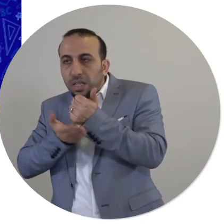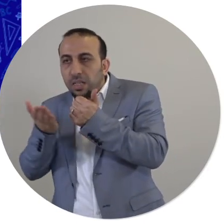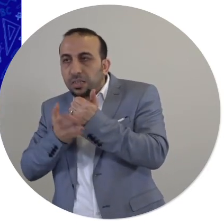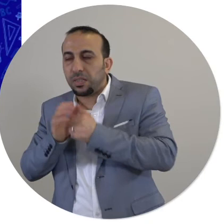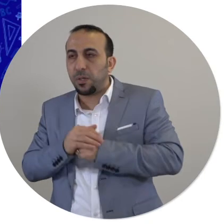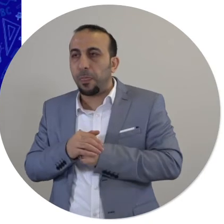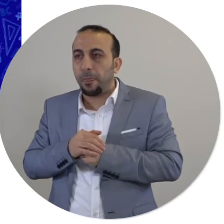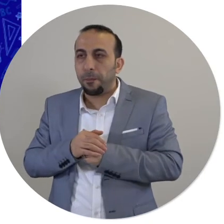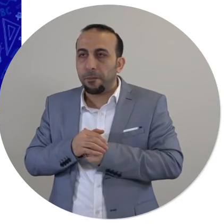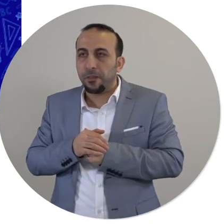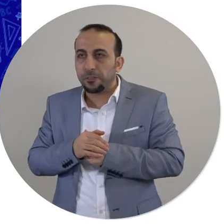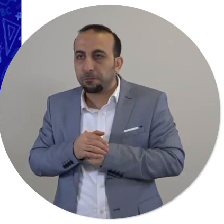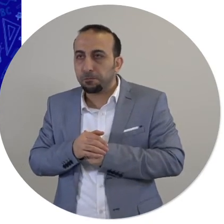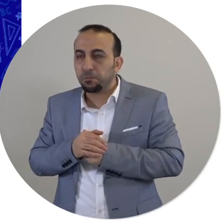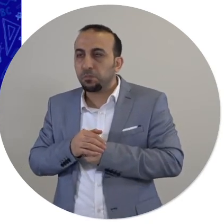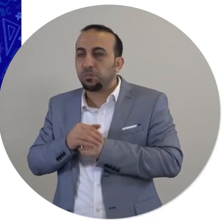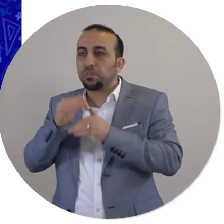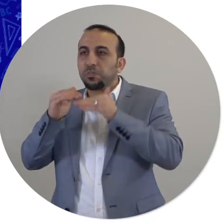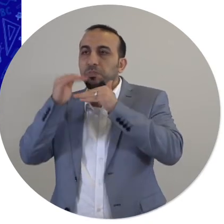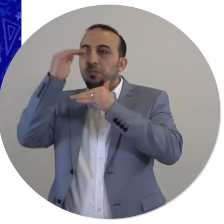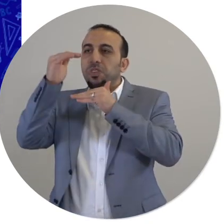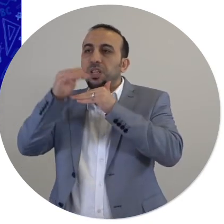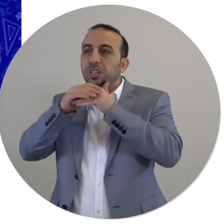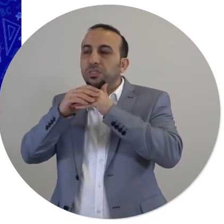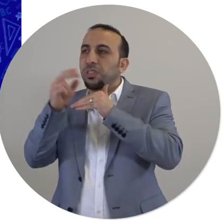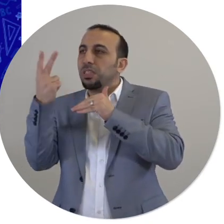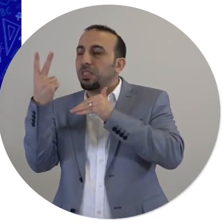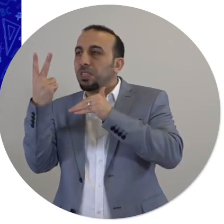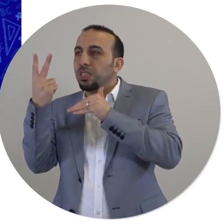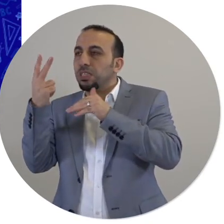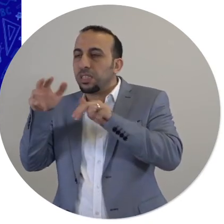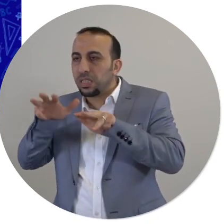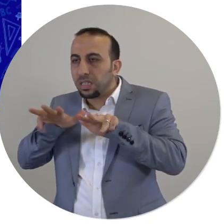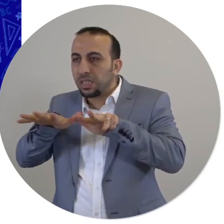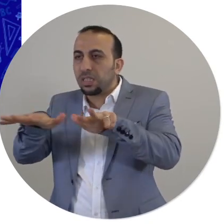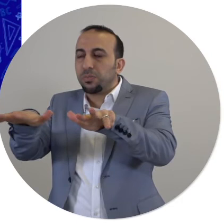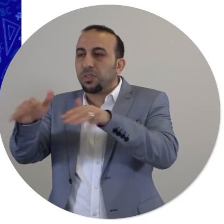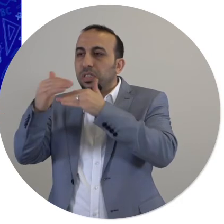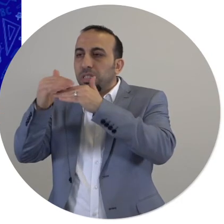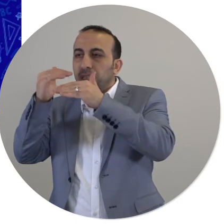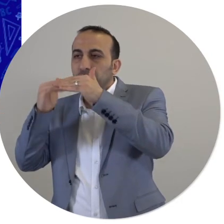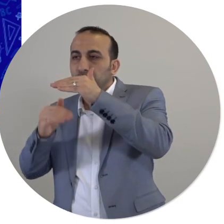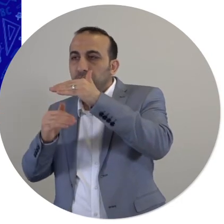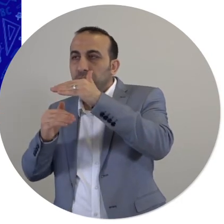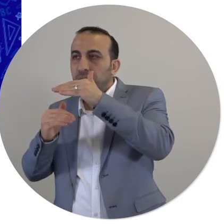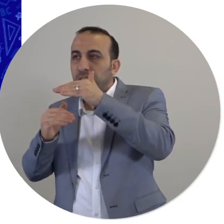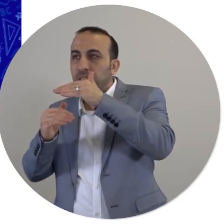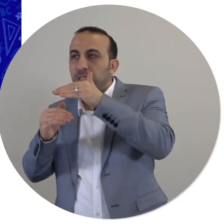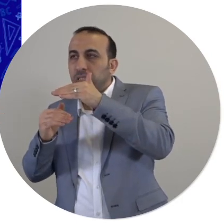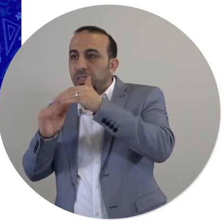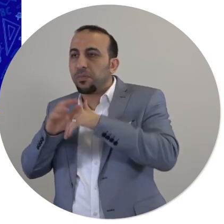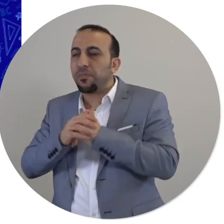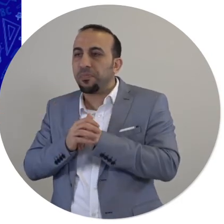الزراعية عبارة عن 40,000، فمليونين تقسيم 40,000 ونحطهم بالآلة والناتج راح يكون